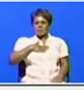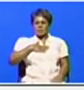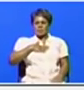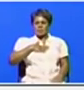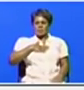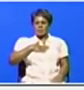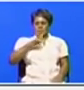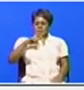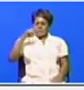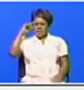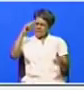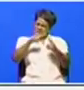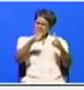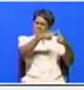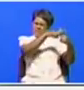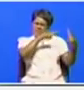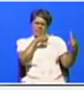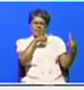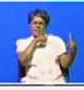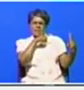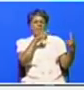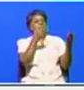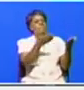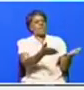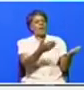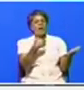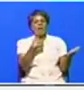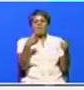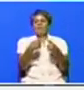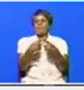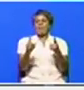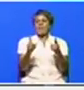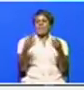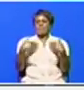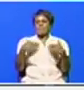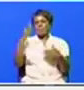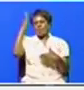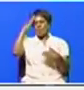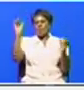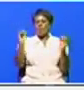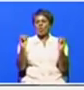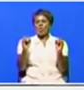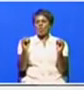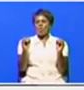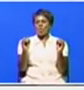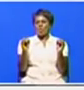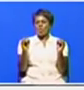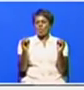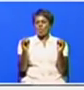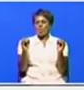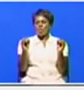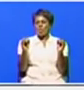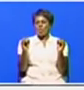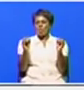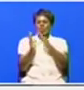hiyo nia ya kutaka kuua iko. Lakini hoja ya watu wasiofahamika kutekeleza uhalifu nchini si